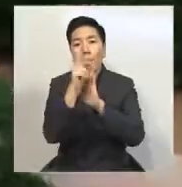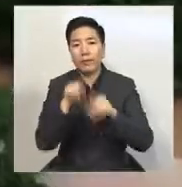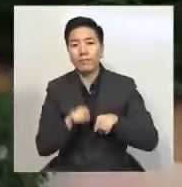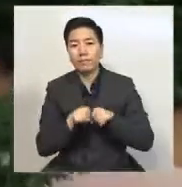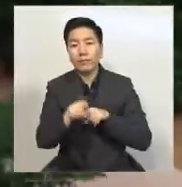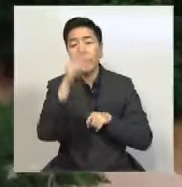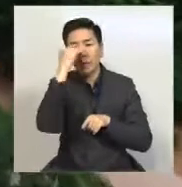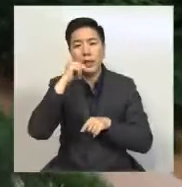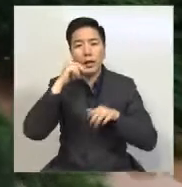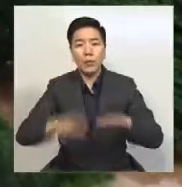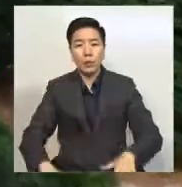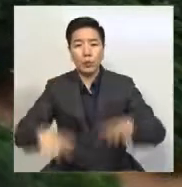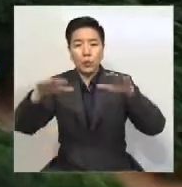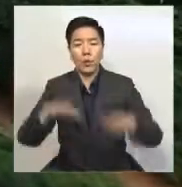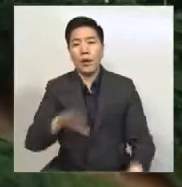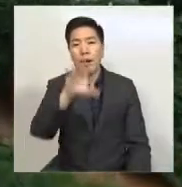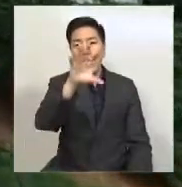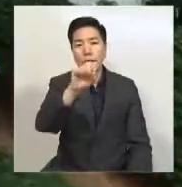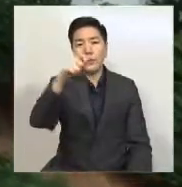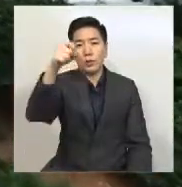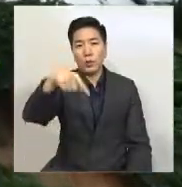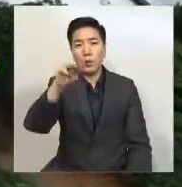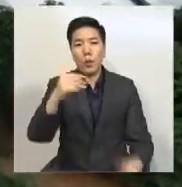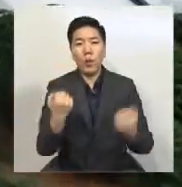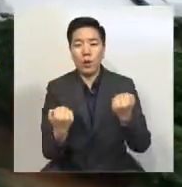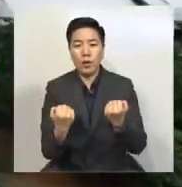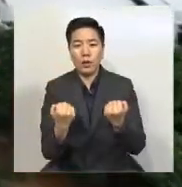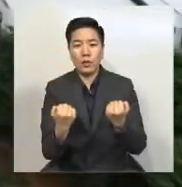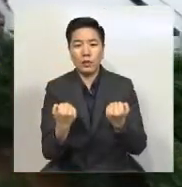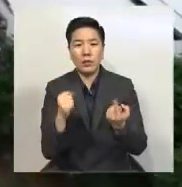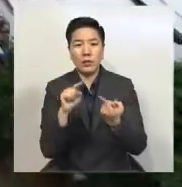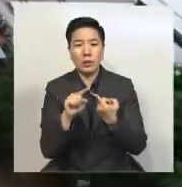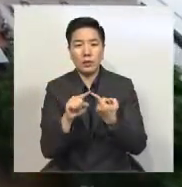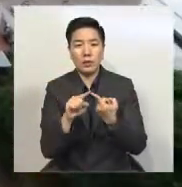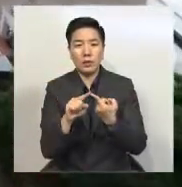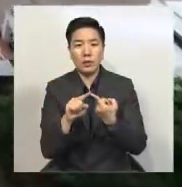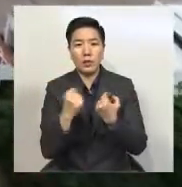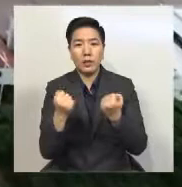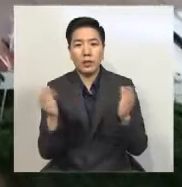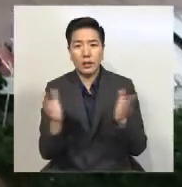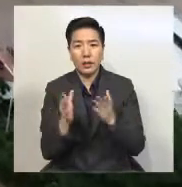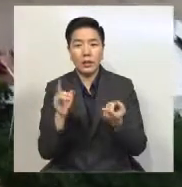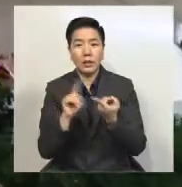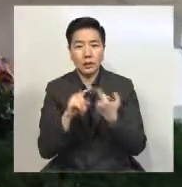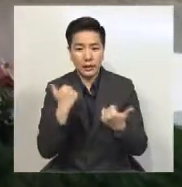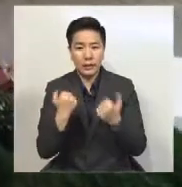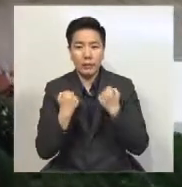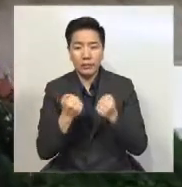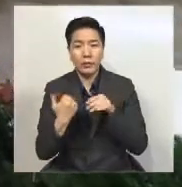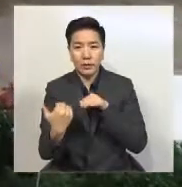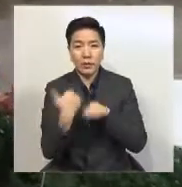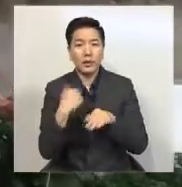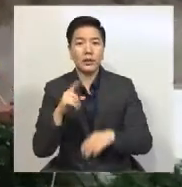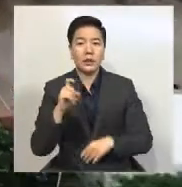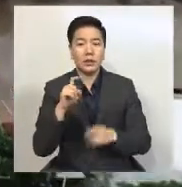หลังน้ำท่วมสูงกว่า50เซนติเมตรจนรถเล็กสามารถ 23 จนรถเล็กไม่สามารถสัญจรผ่านไปม